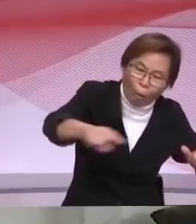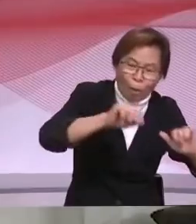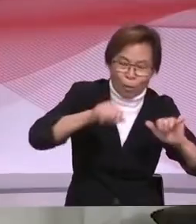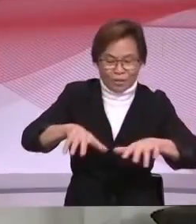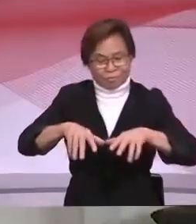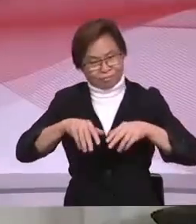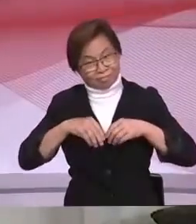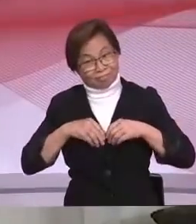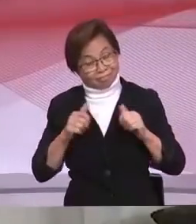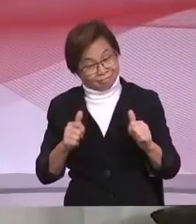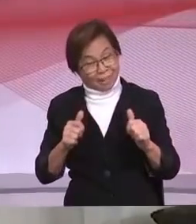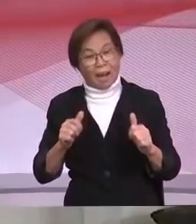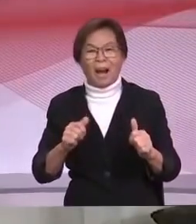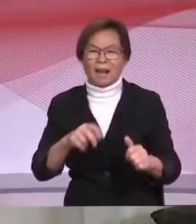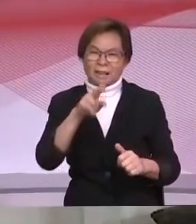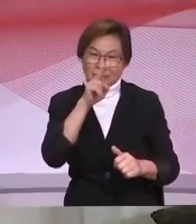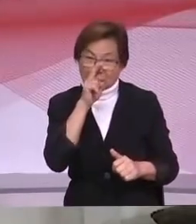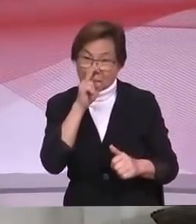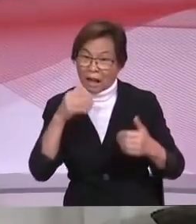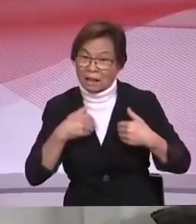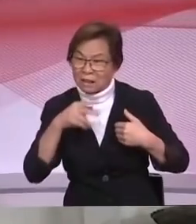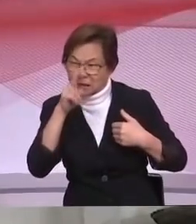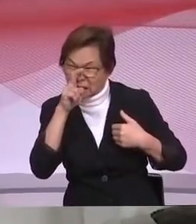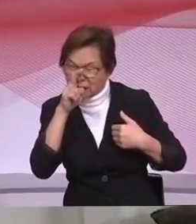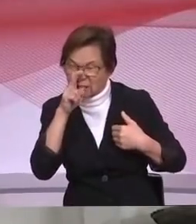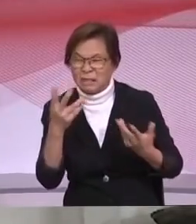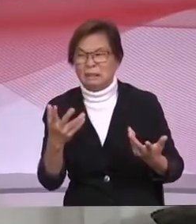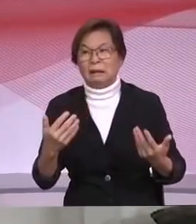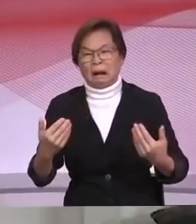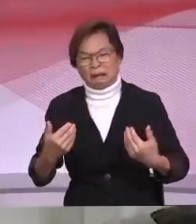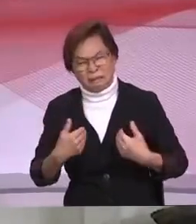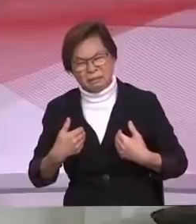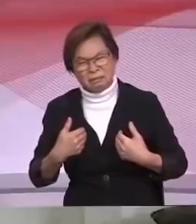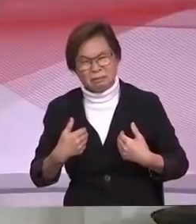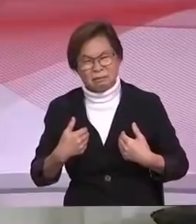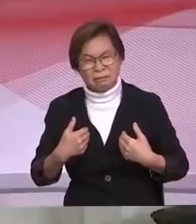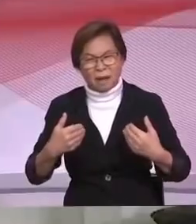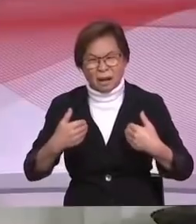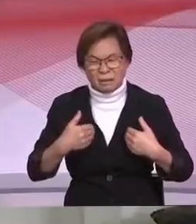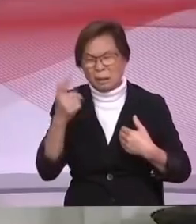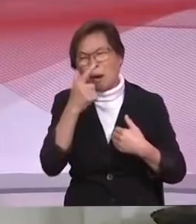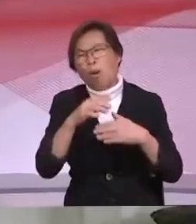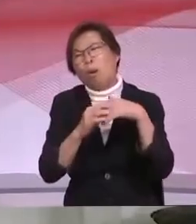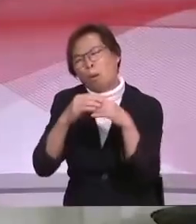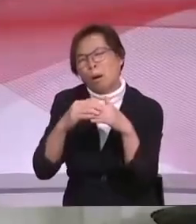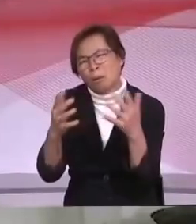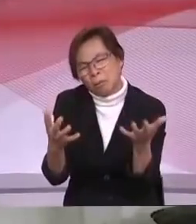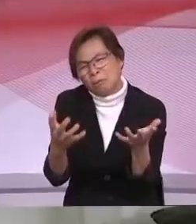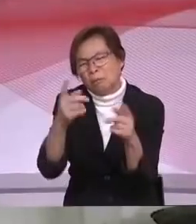semua. Ada yang nak ketat, ada yang nak yang tidak mahu memperketatkan. Memang